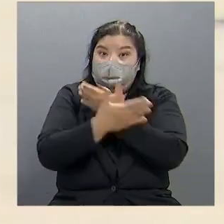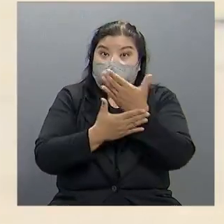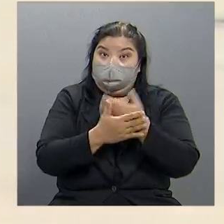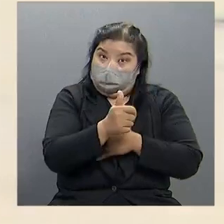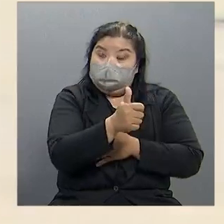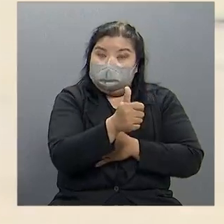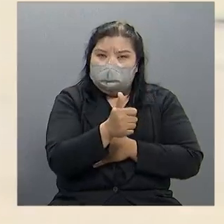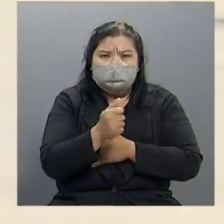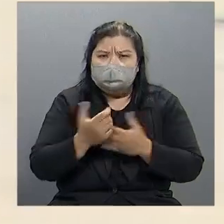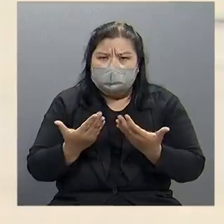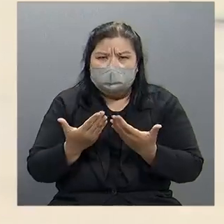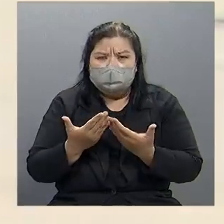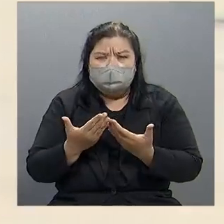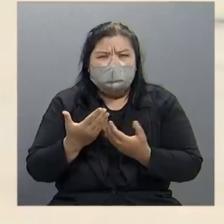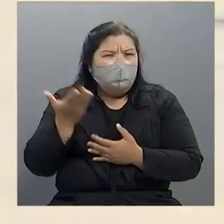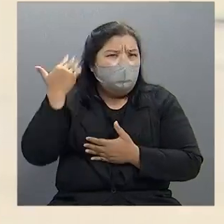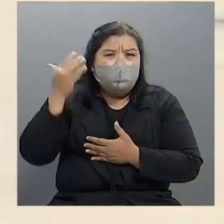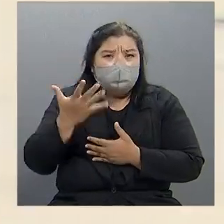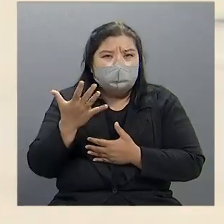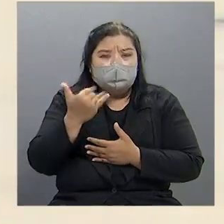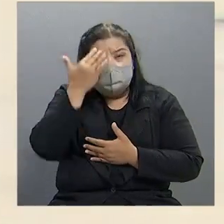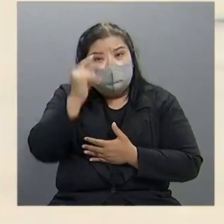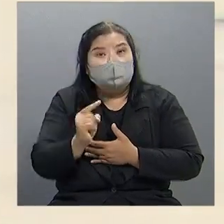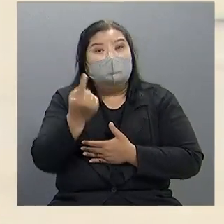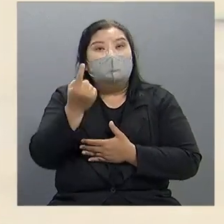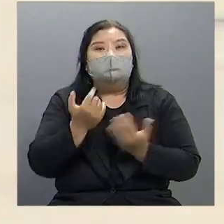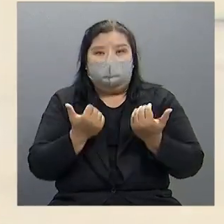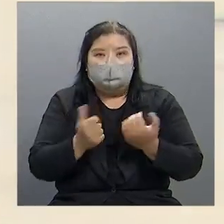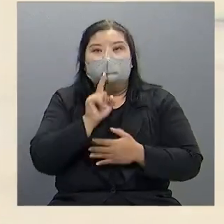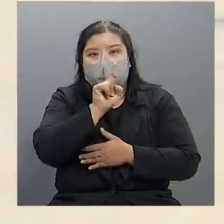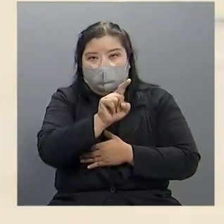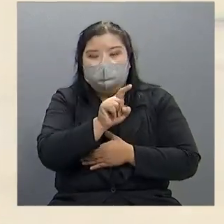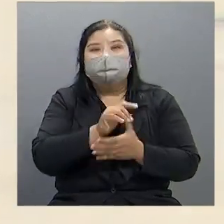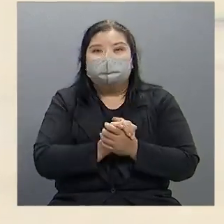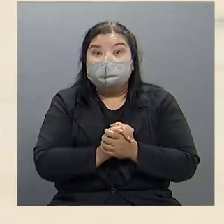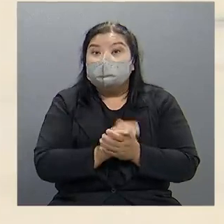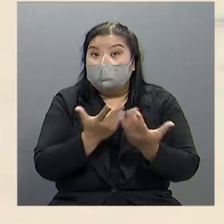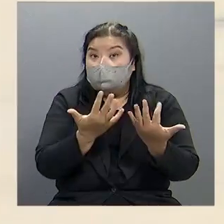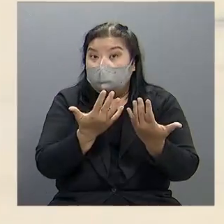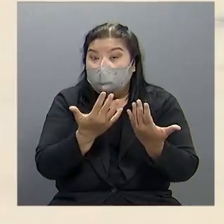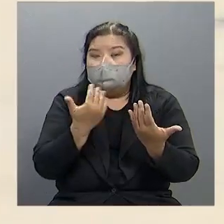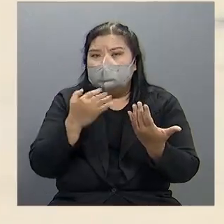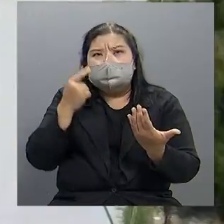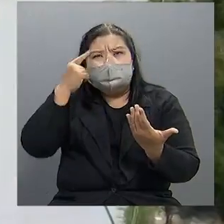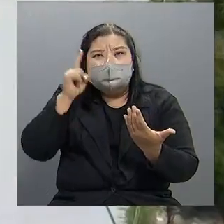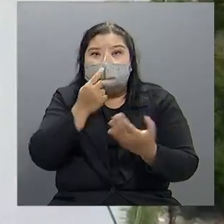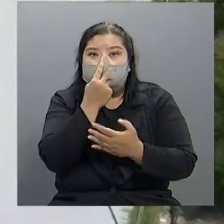แบบนี้ตั้งนานแล้วนะคะเดี๋ยวเราจะไปหามุมมองนี้กันค่ะแต่ว่าตอนนี้เราไปดูปรากฏการณ์ที่เกิดขึ้นเมื่อสักครู่กันก่อนนะ